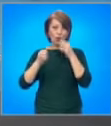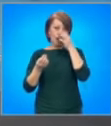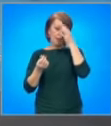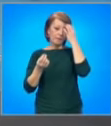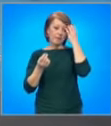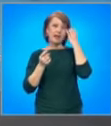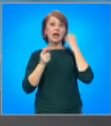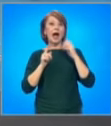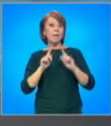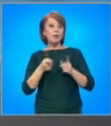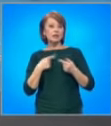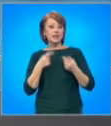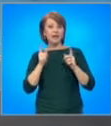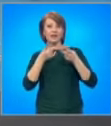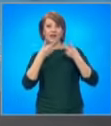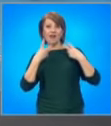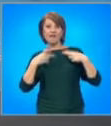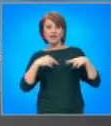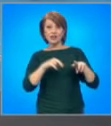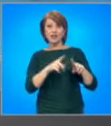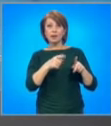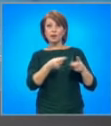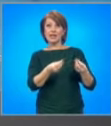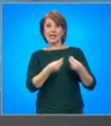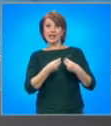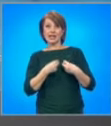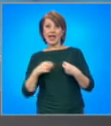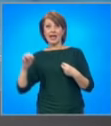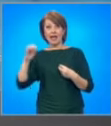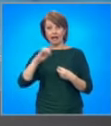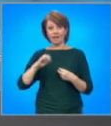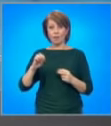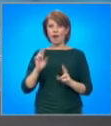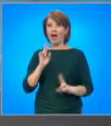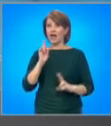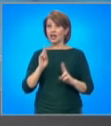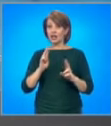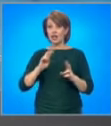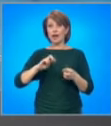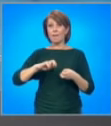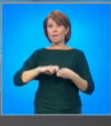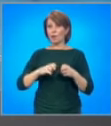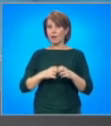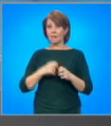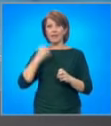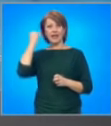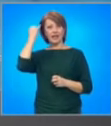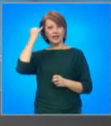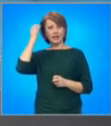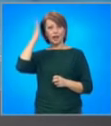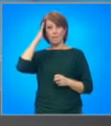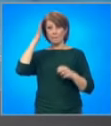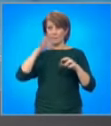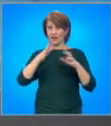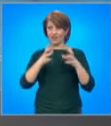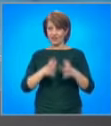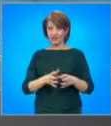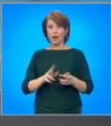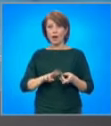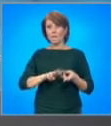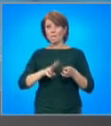150 милиона отпуснати от Европа до сега. Решение на проблема ли е идеята правителството да